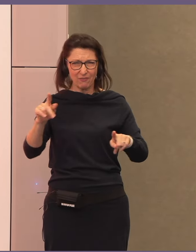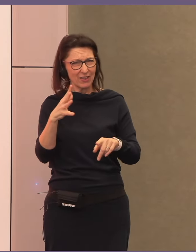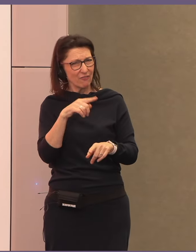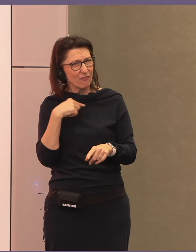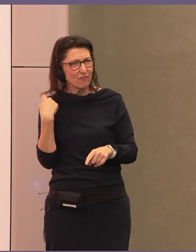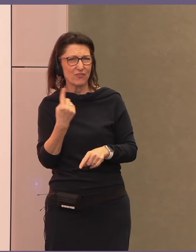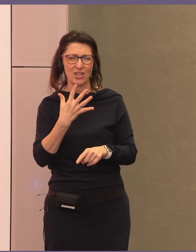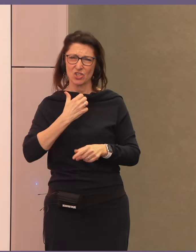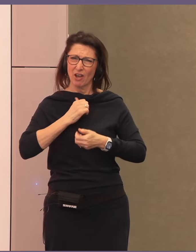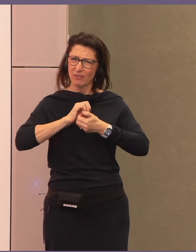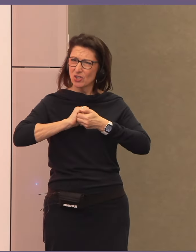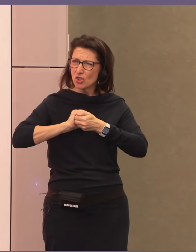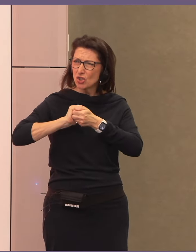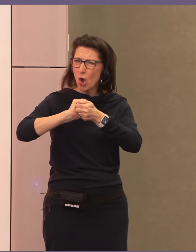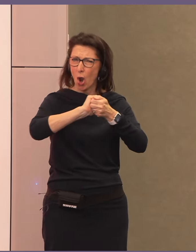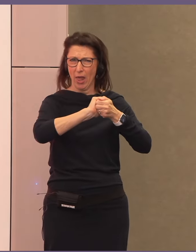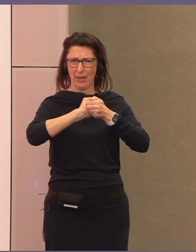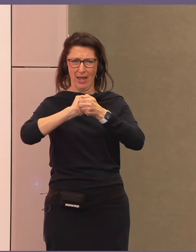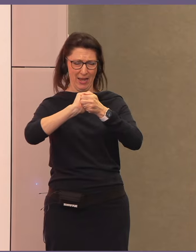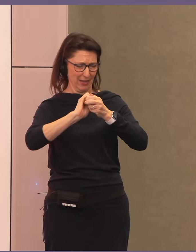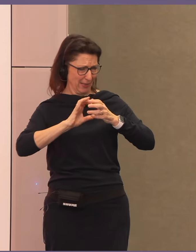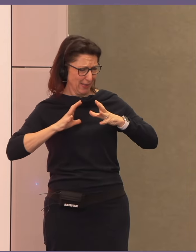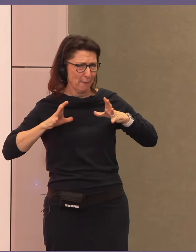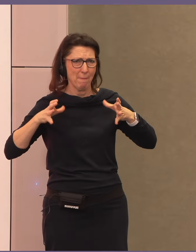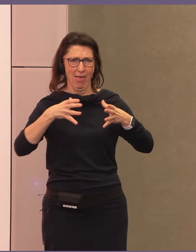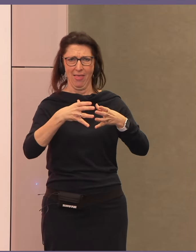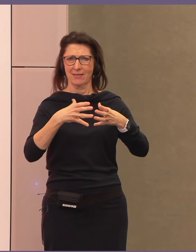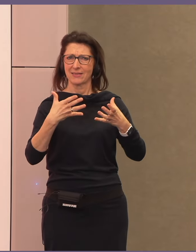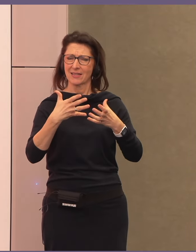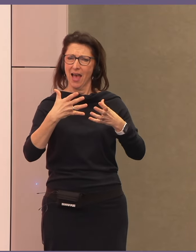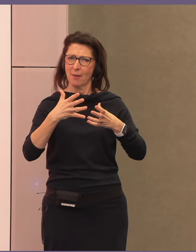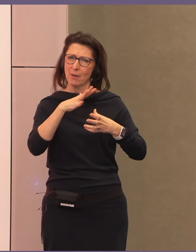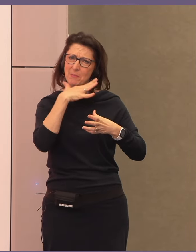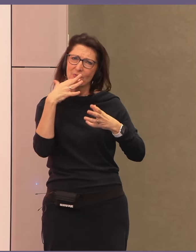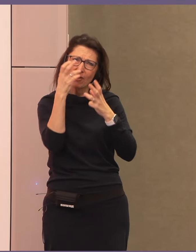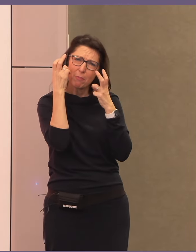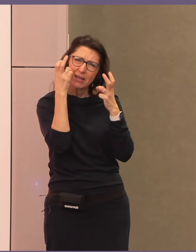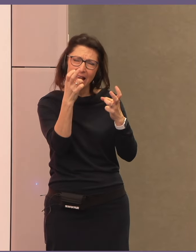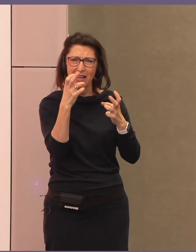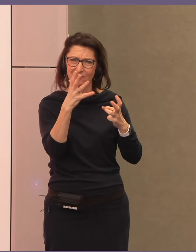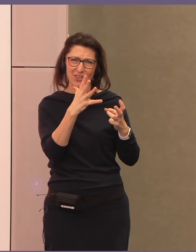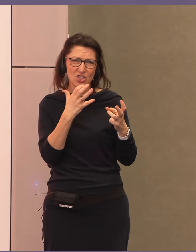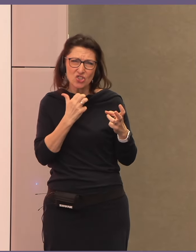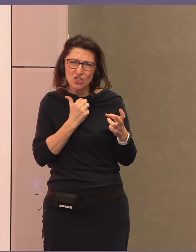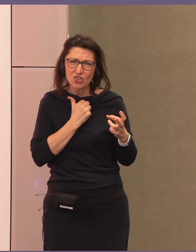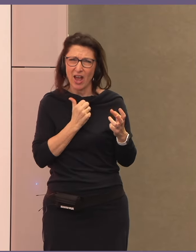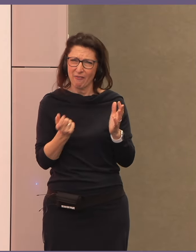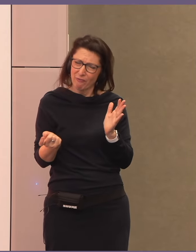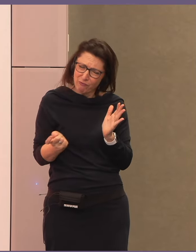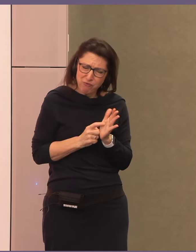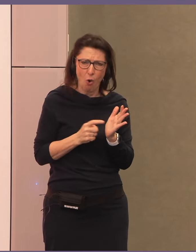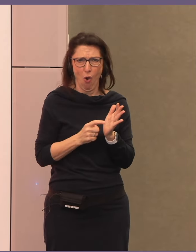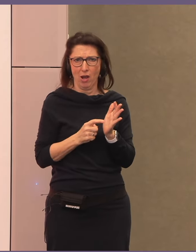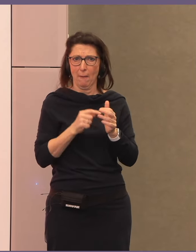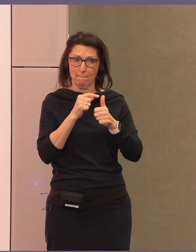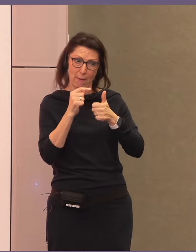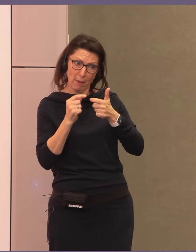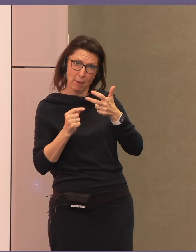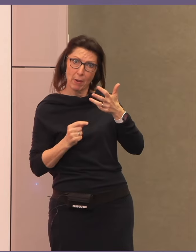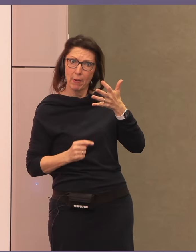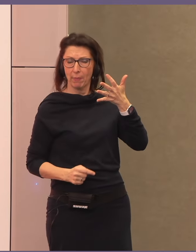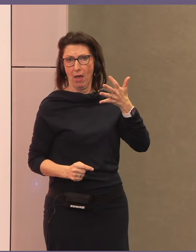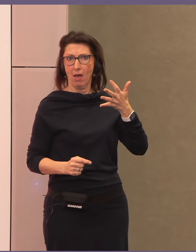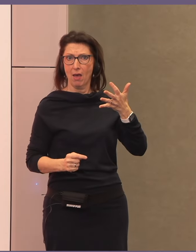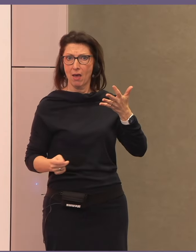solidarisch und mit großer Leidenschaft und Engagement unsere Forderungen, auch diesen Dialog, die Diskussion zu führen,